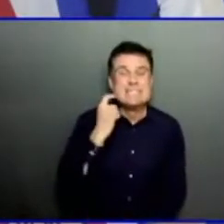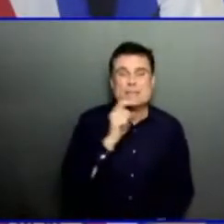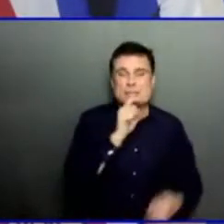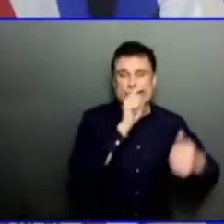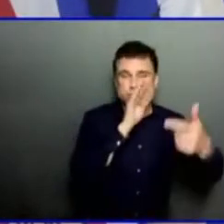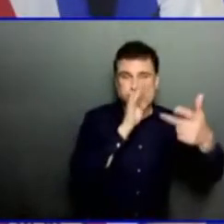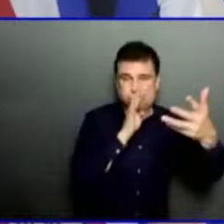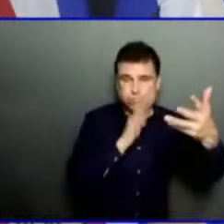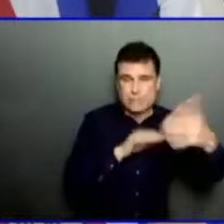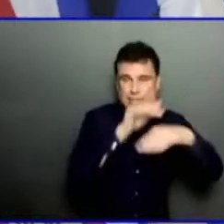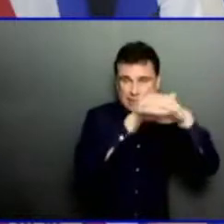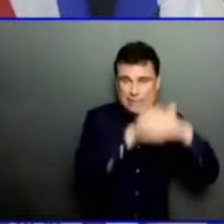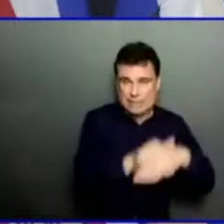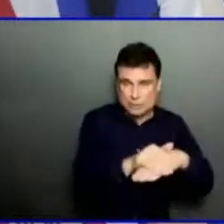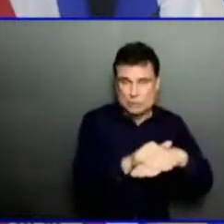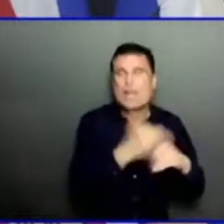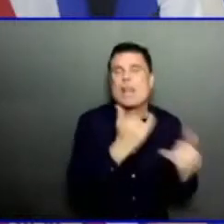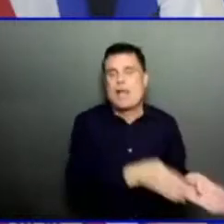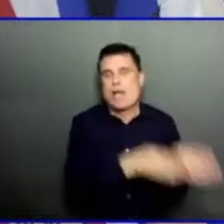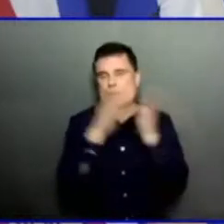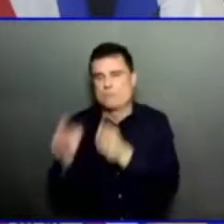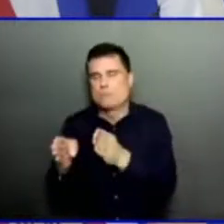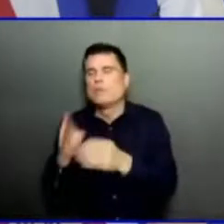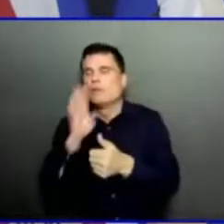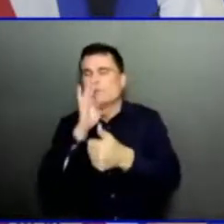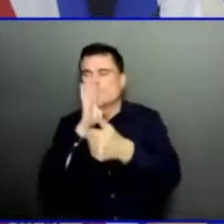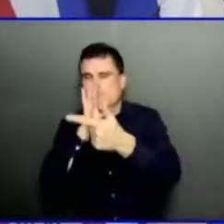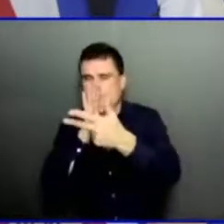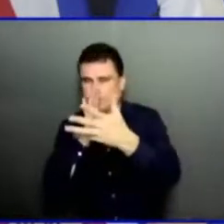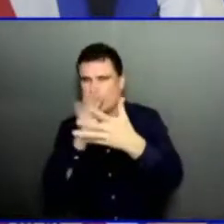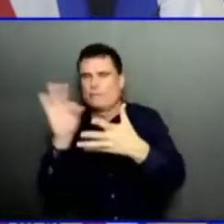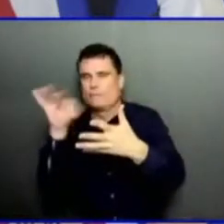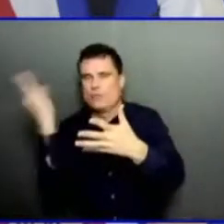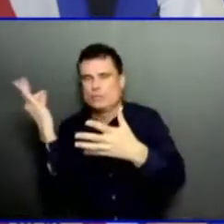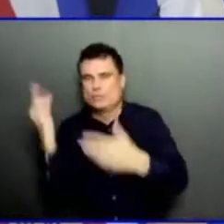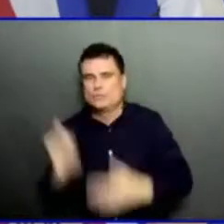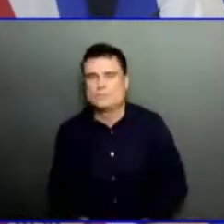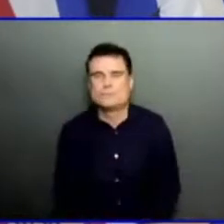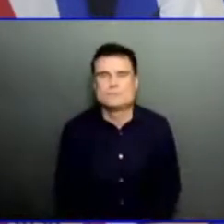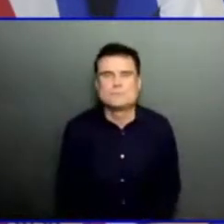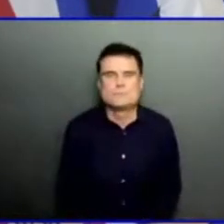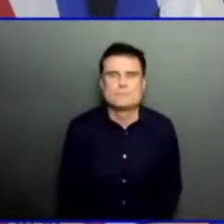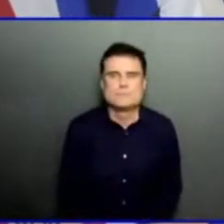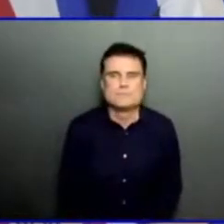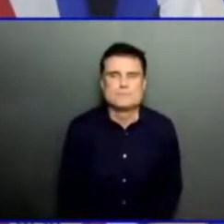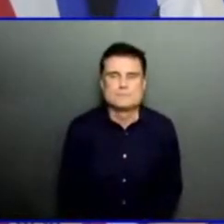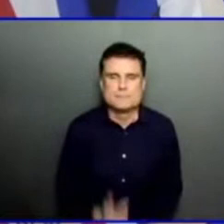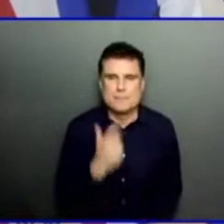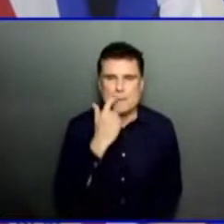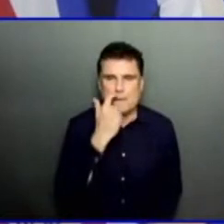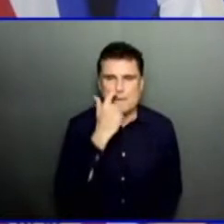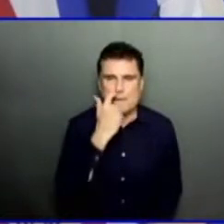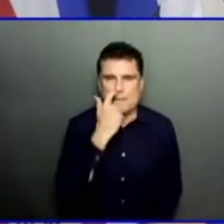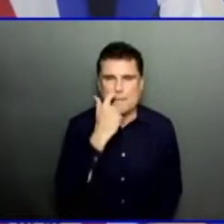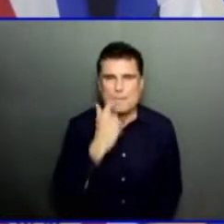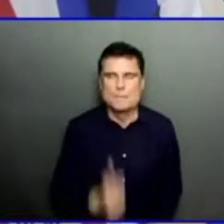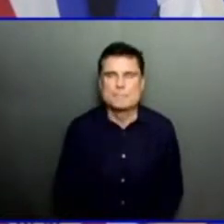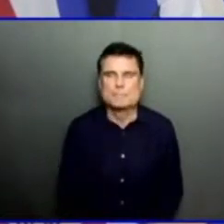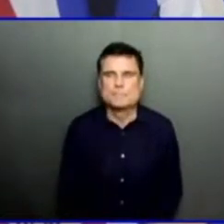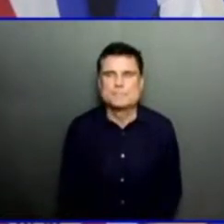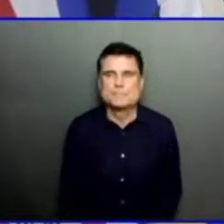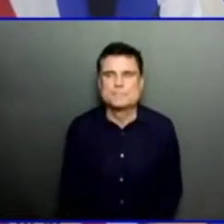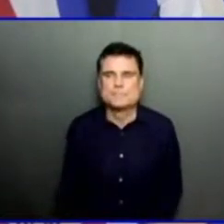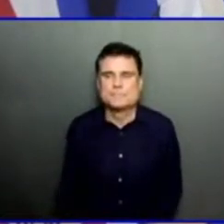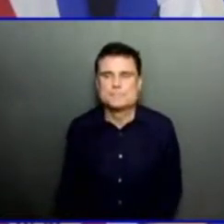48 027 cas en Colombie-Britannique. Nous sommes attrissés d'annoncer 19 nouveaux décès liés